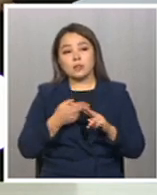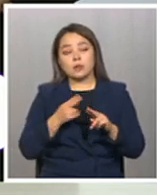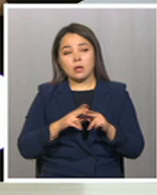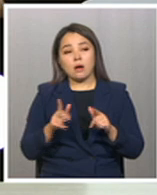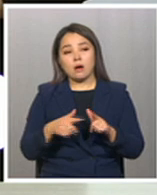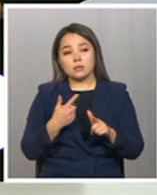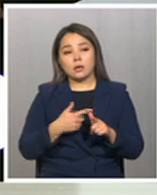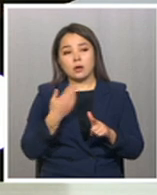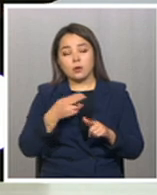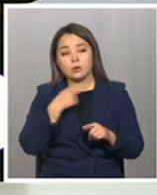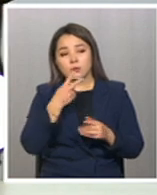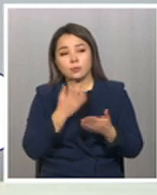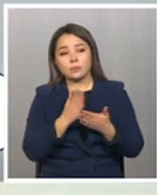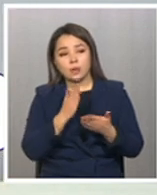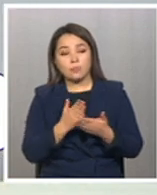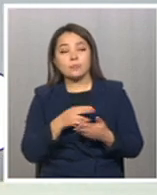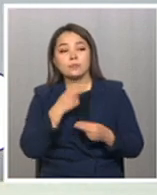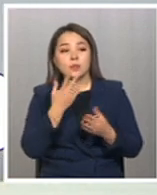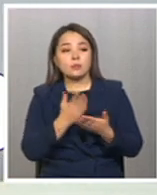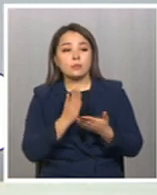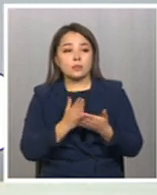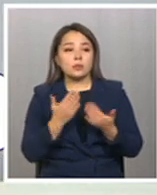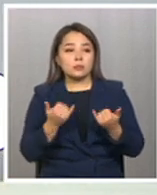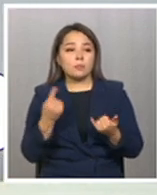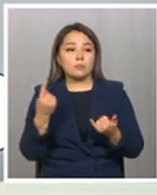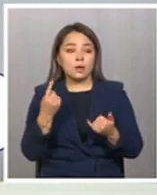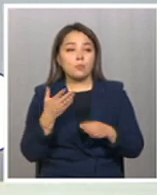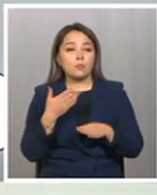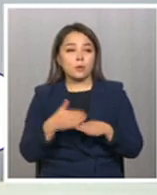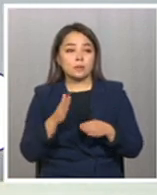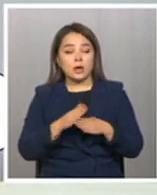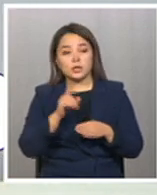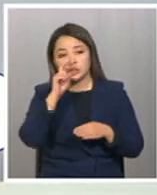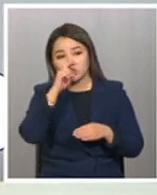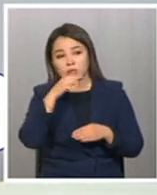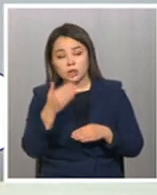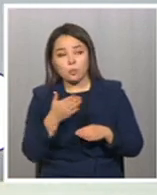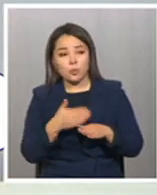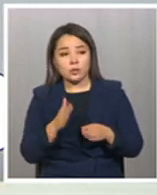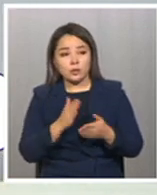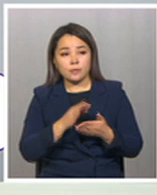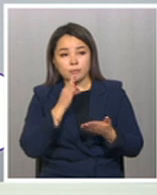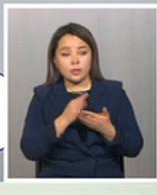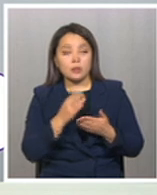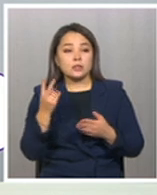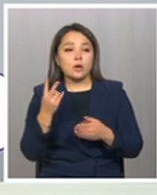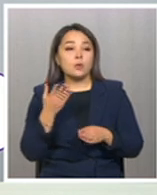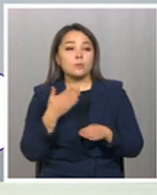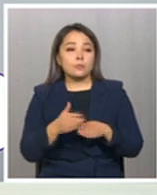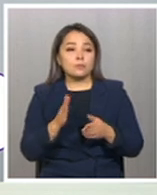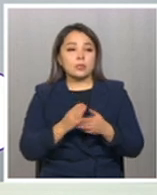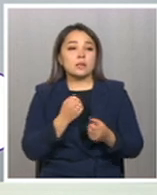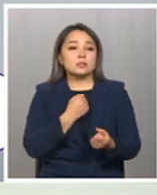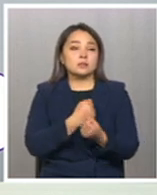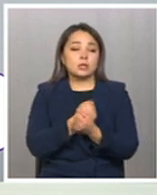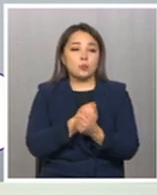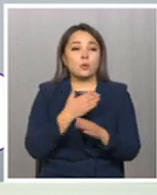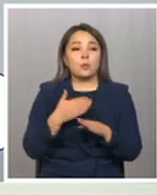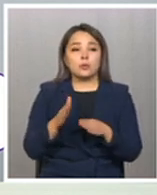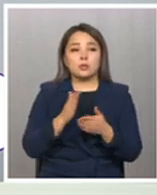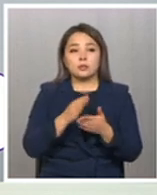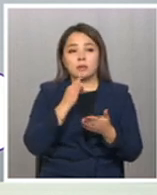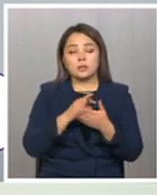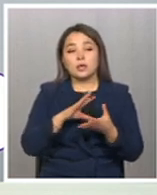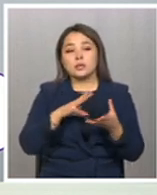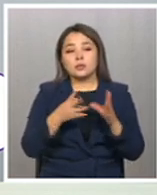атауларын қарастырайық. Қарап отырсаңыздар, бірінші бөлігі қышқыл бөлігі, екінші бөлігі спирт бөлігі.